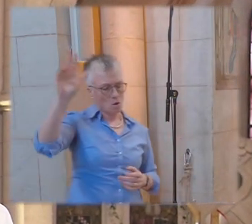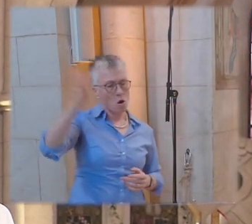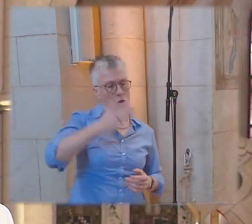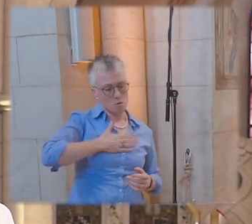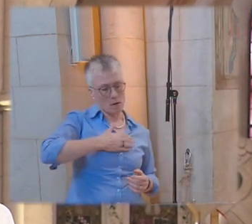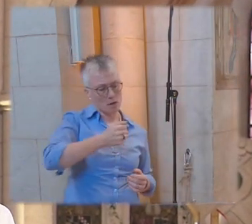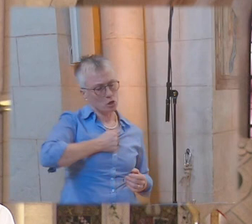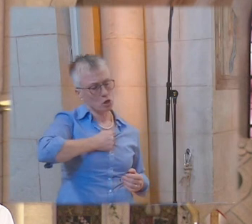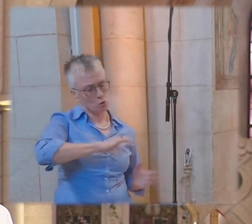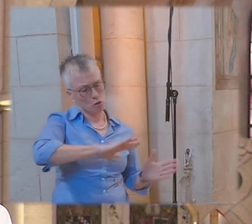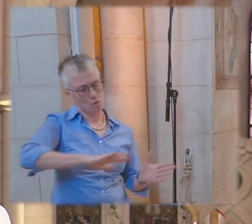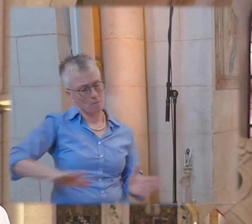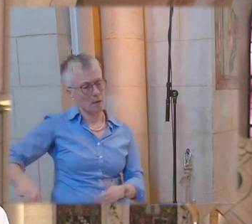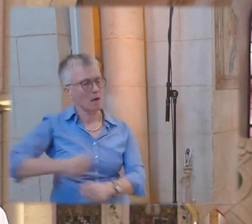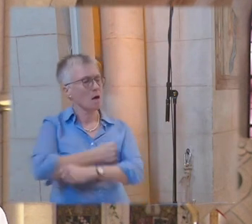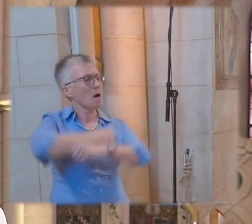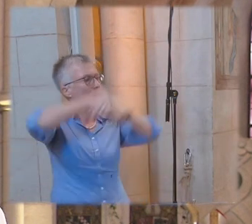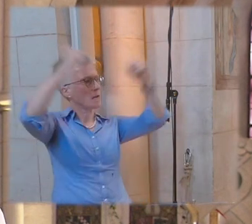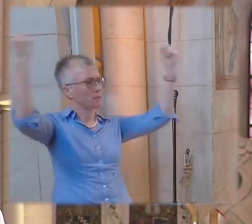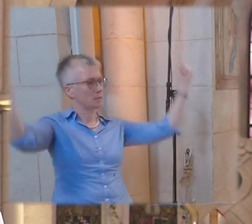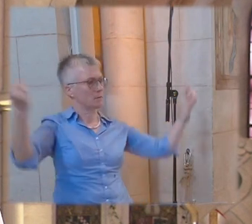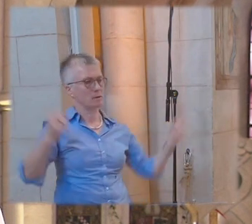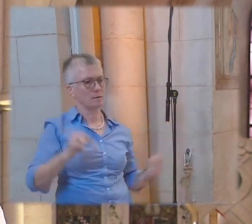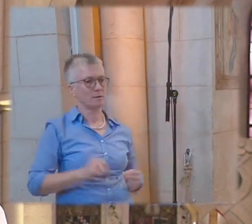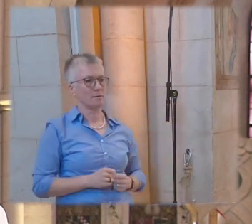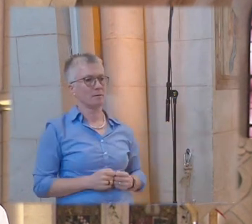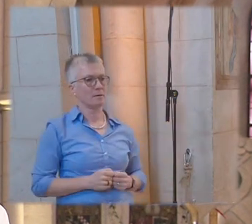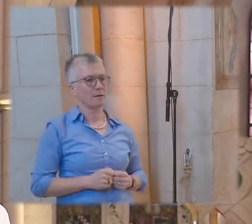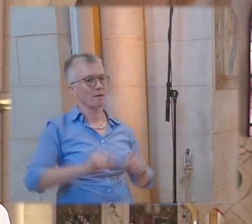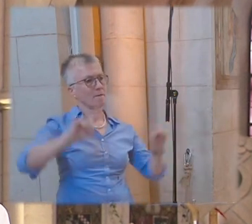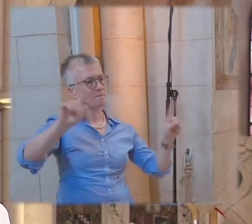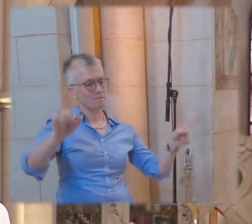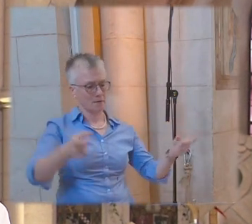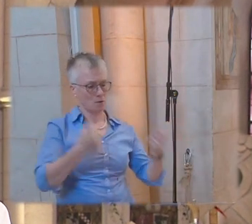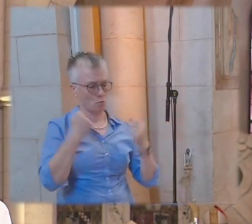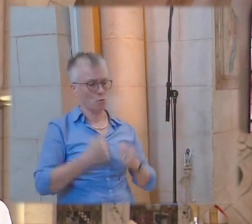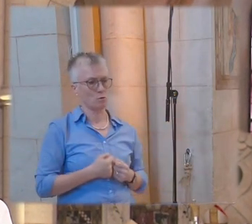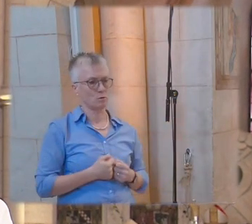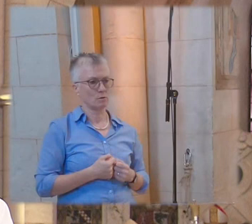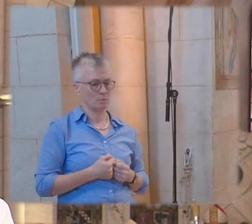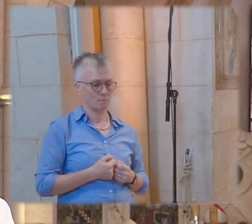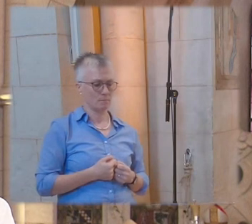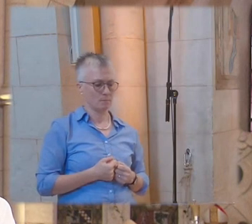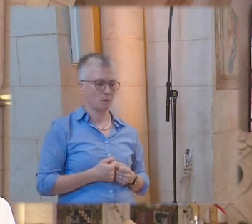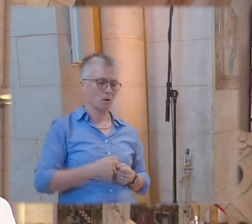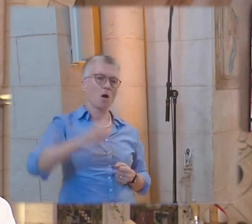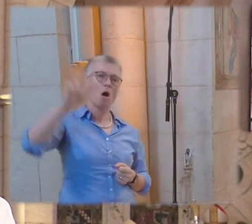Der Herr vergibt die Schuld und rettet unser